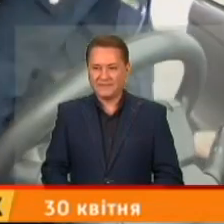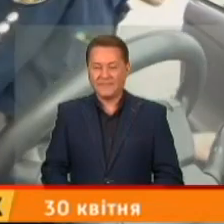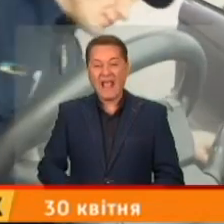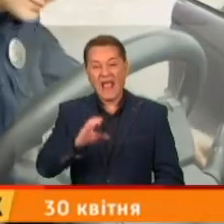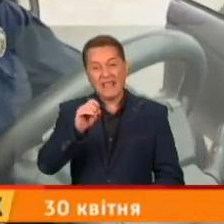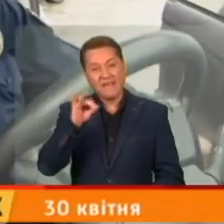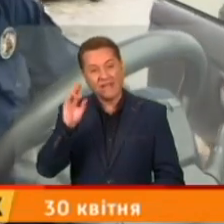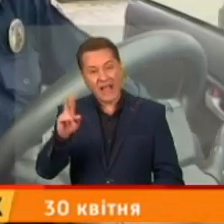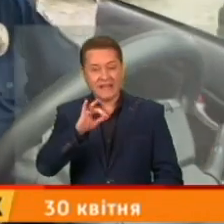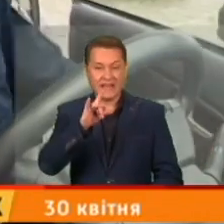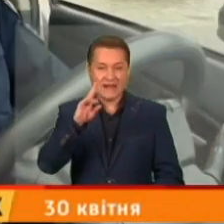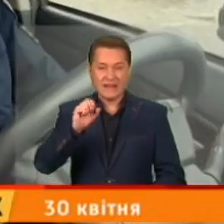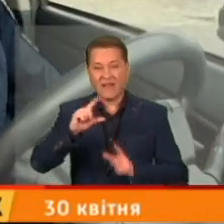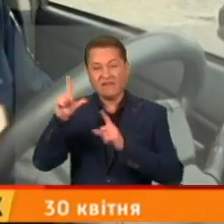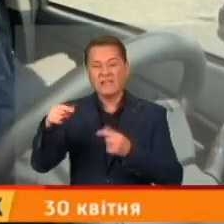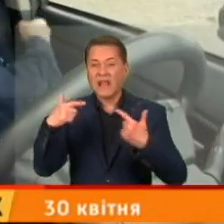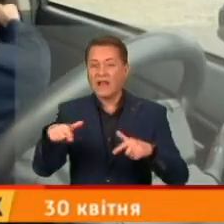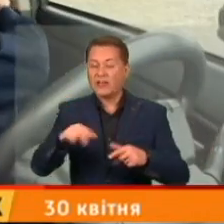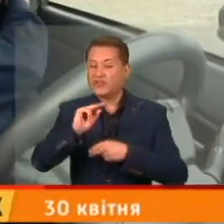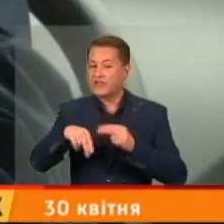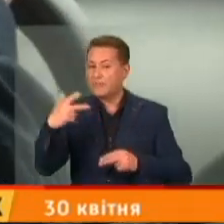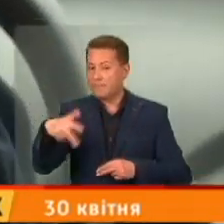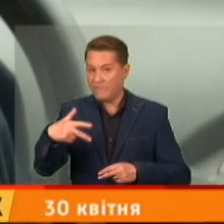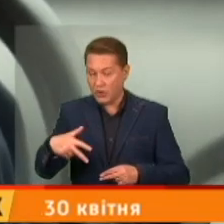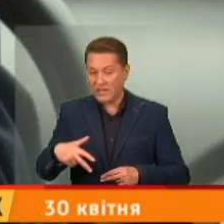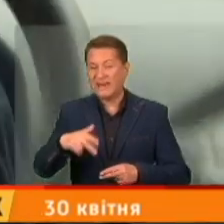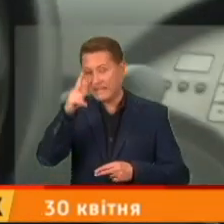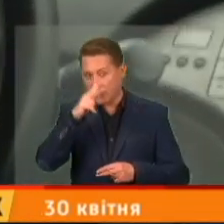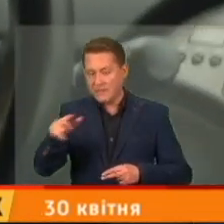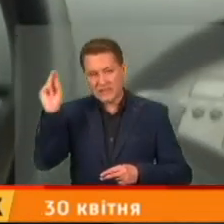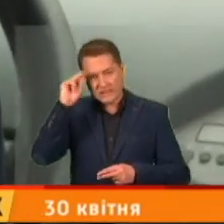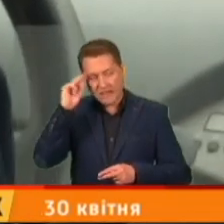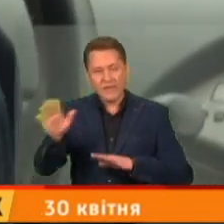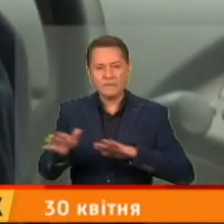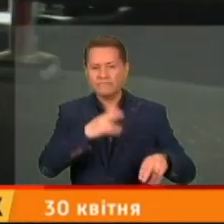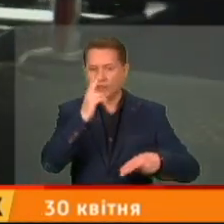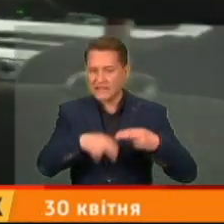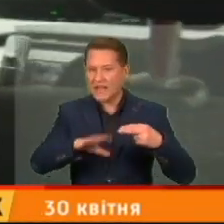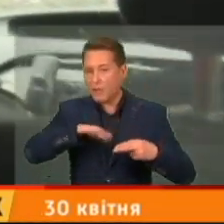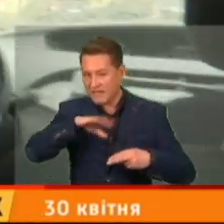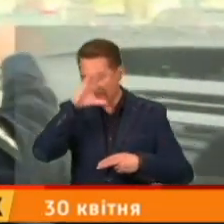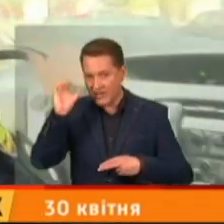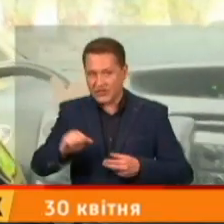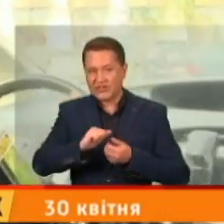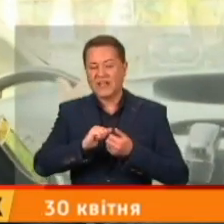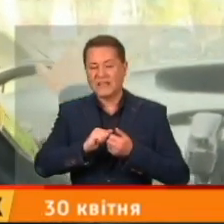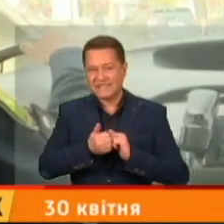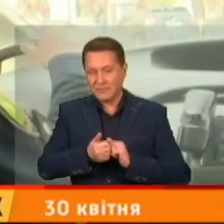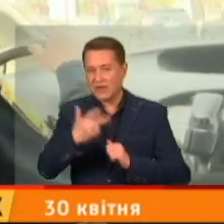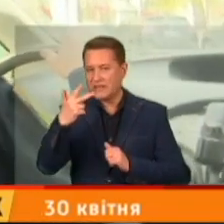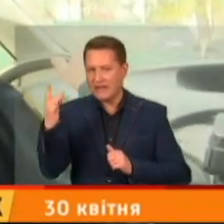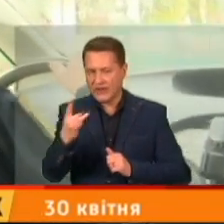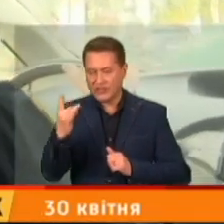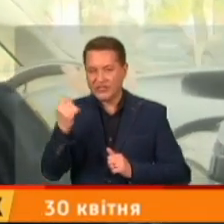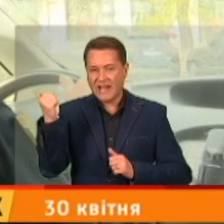Євген та Ірина виїжджають на іспит. Він за півгодини. Майже 3 місяці занять позаду. Після нічних змін – 3 рази на тиждень. Вони